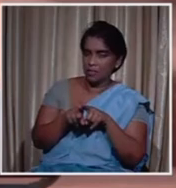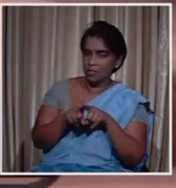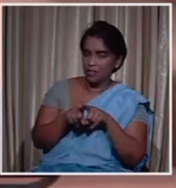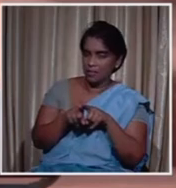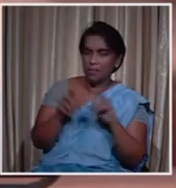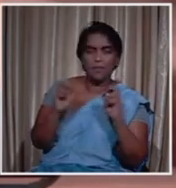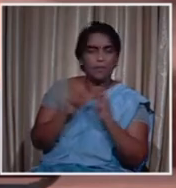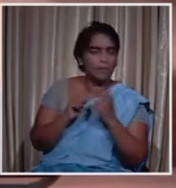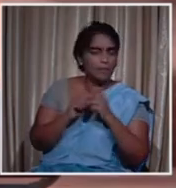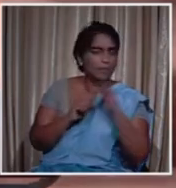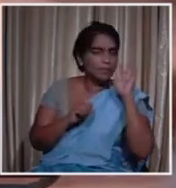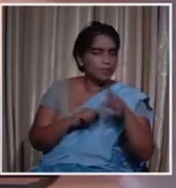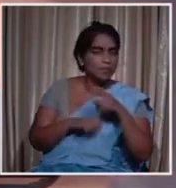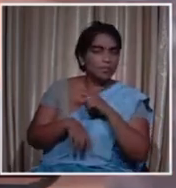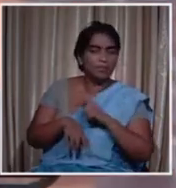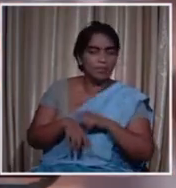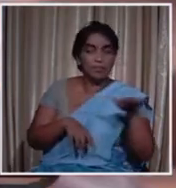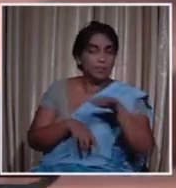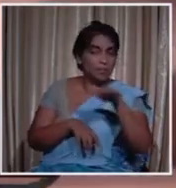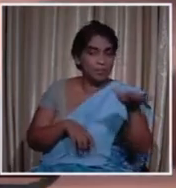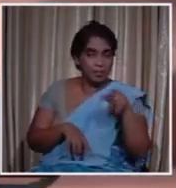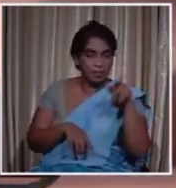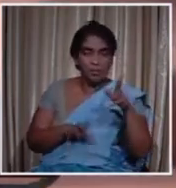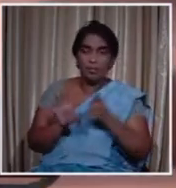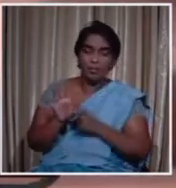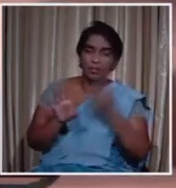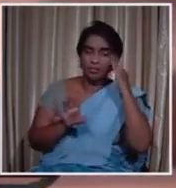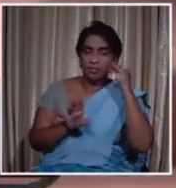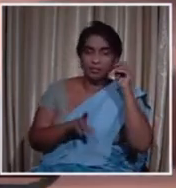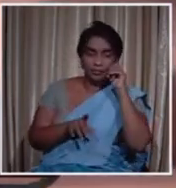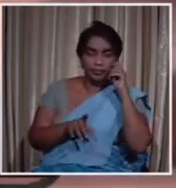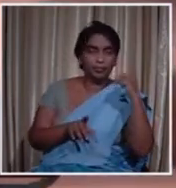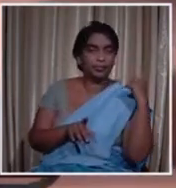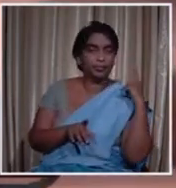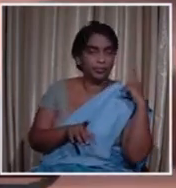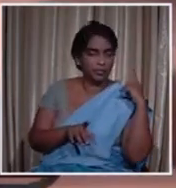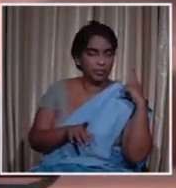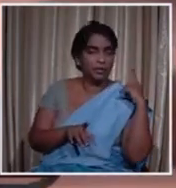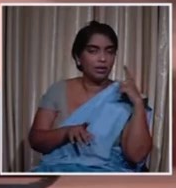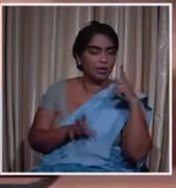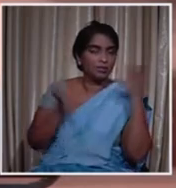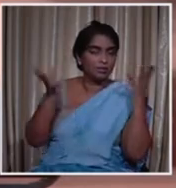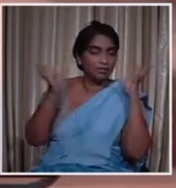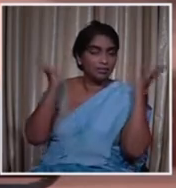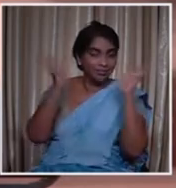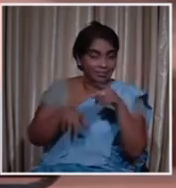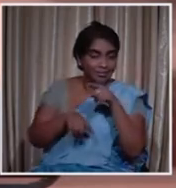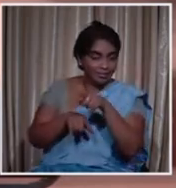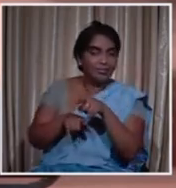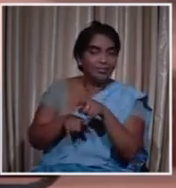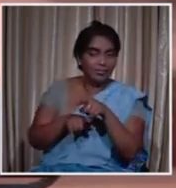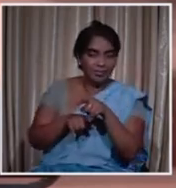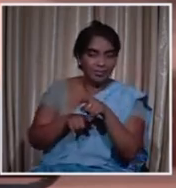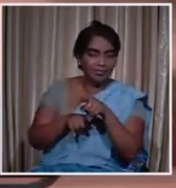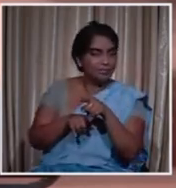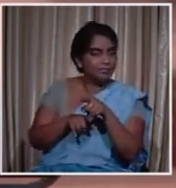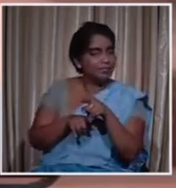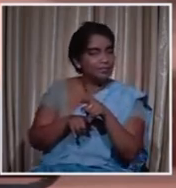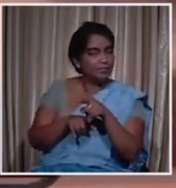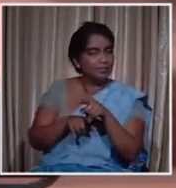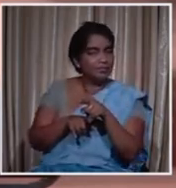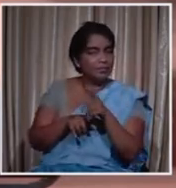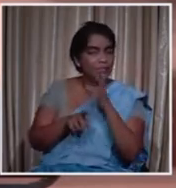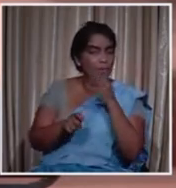அவதானித்த அதே பிரதேசத்தைச் சேர்ந்த இளைஞர்கள் இராணுவ காவலனுக்கு அருகே சென்று குறித்த பொதுமகனை தாக்கியமைக்கான